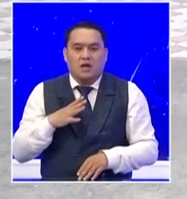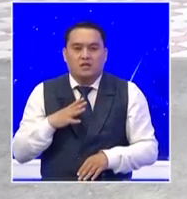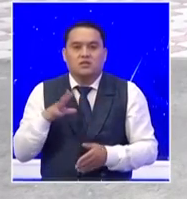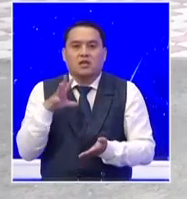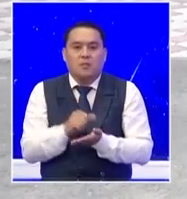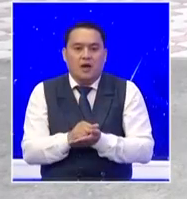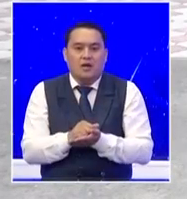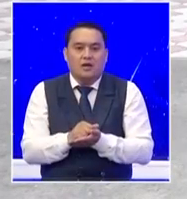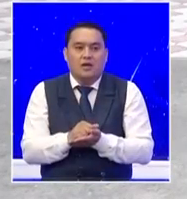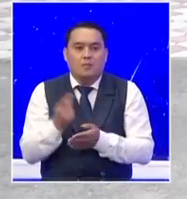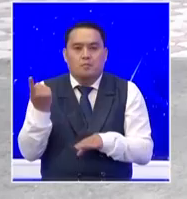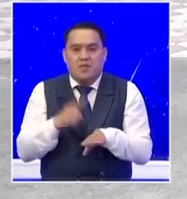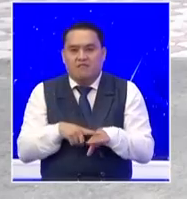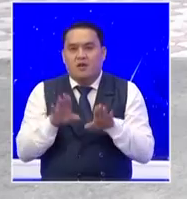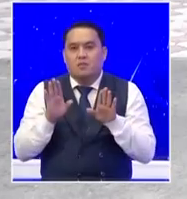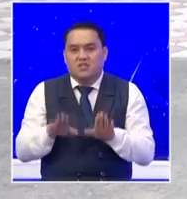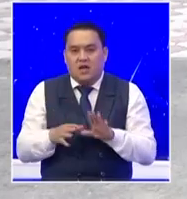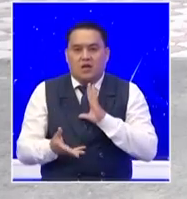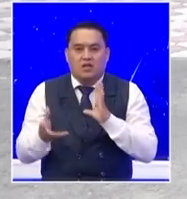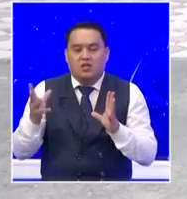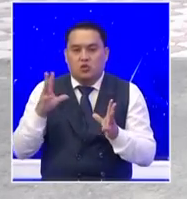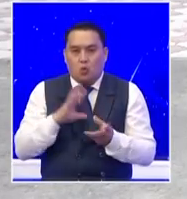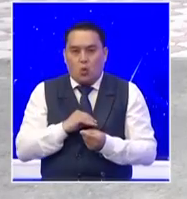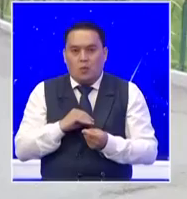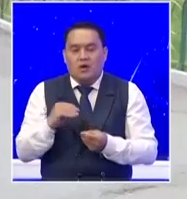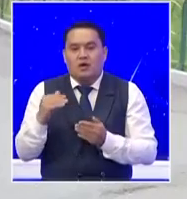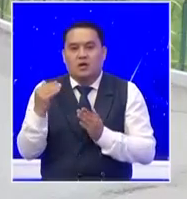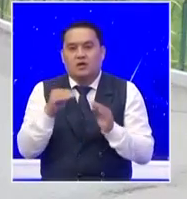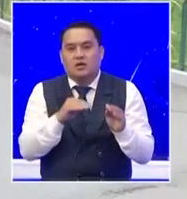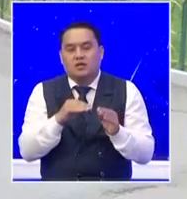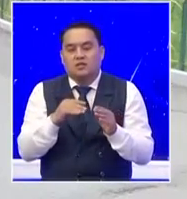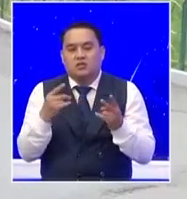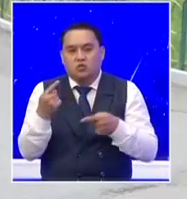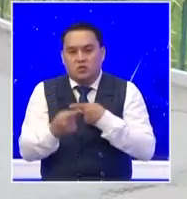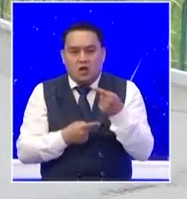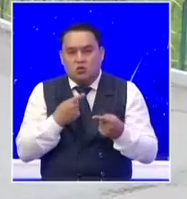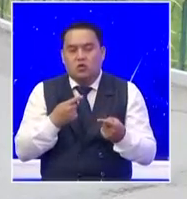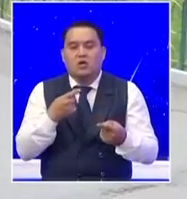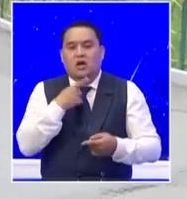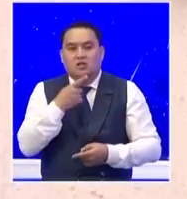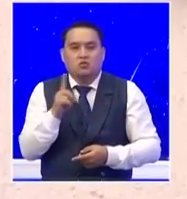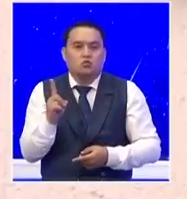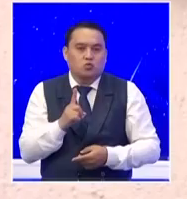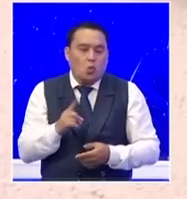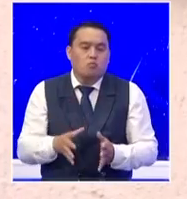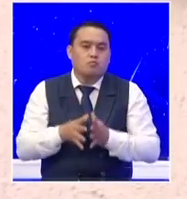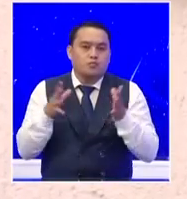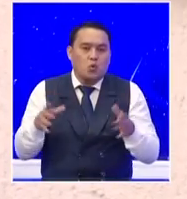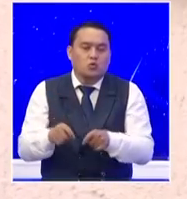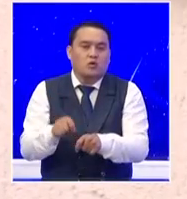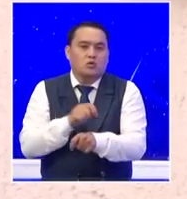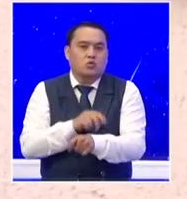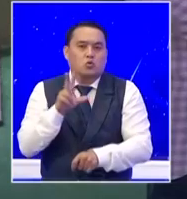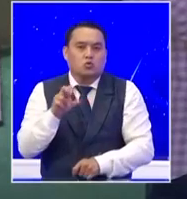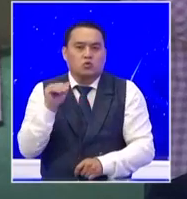занимаем первые места по итогам рейтинга. Следует отметить, что на территории парка площадью свыше 300 тысяч